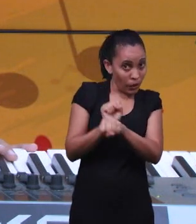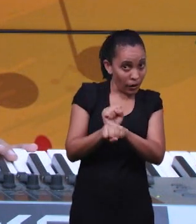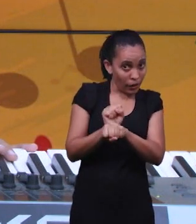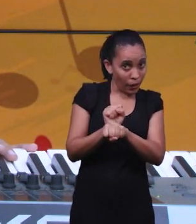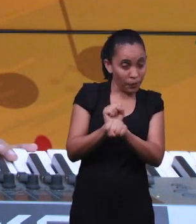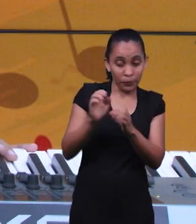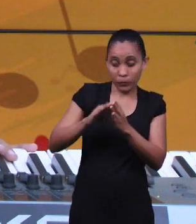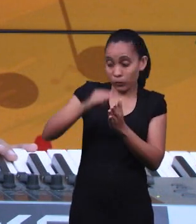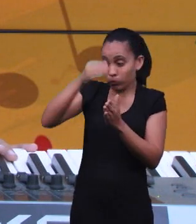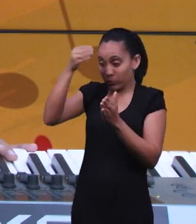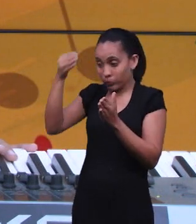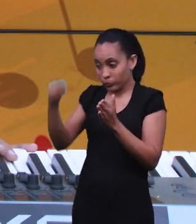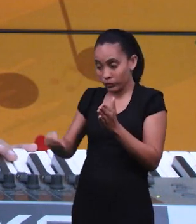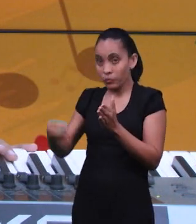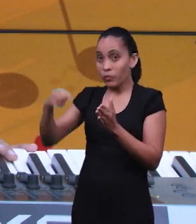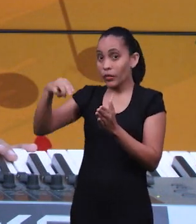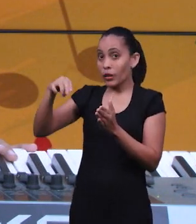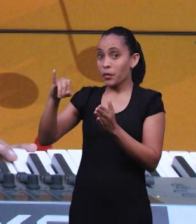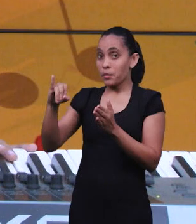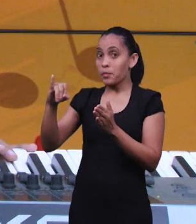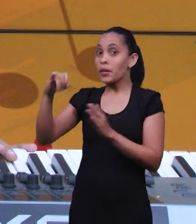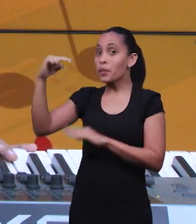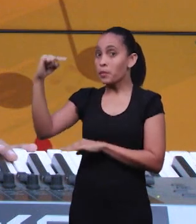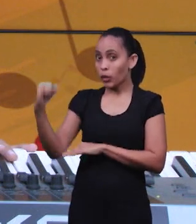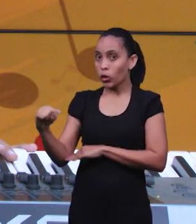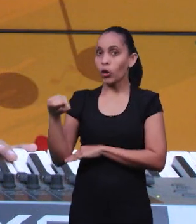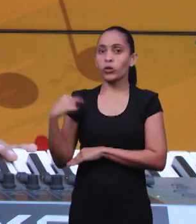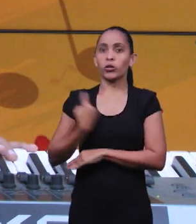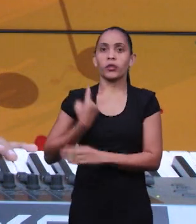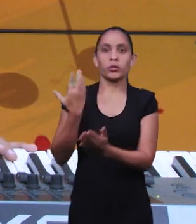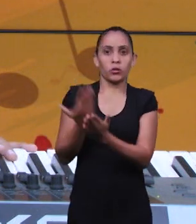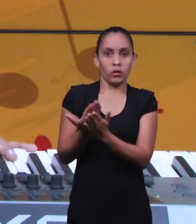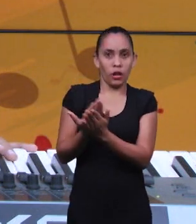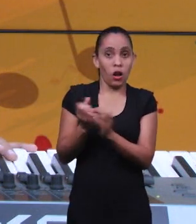on arrivera à la gamme de Mi majeur, on va étudier. D'accord?